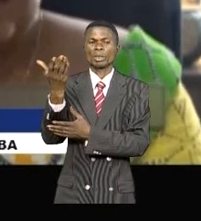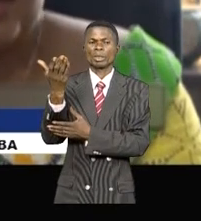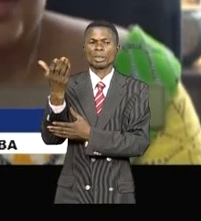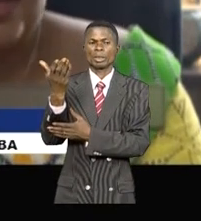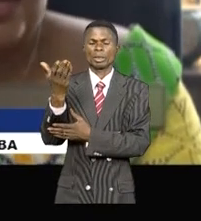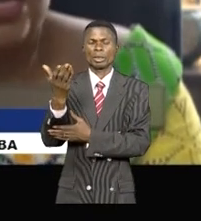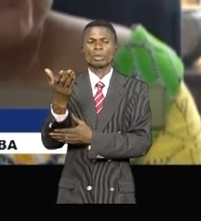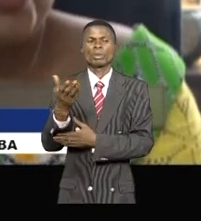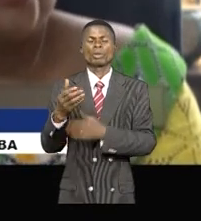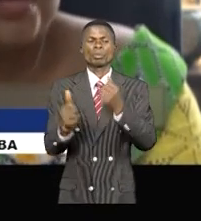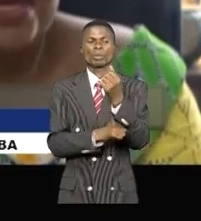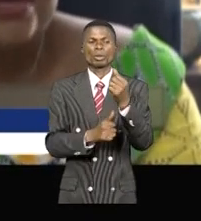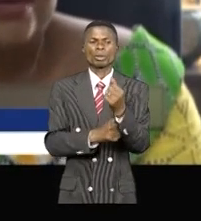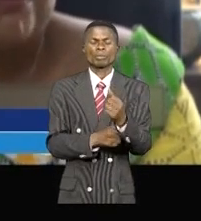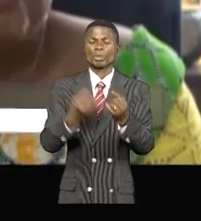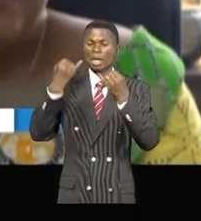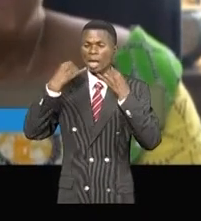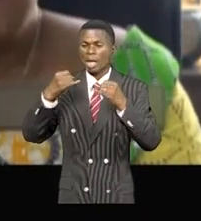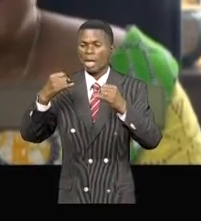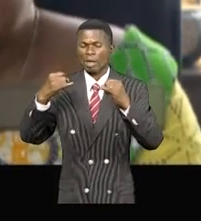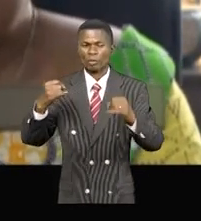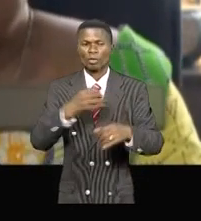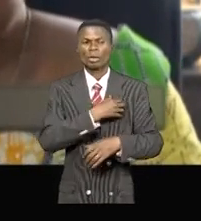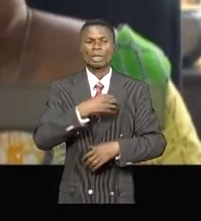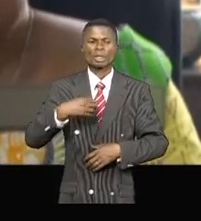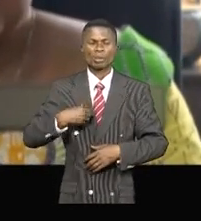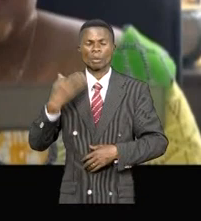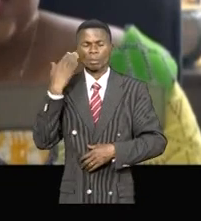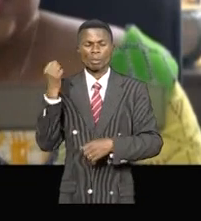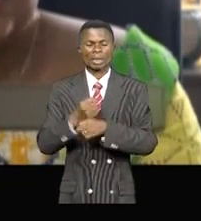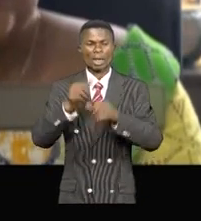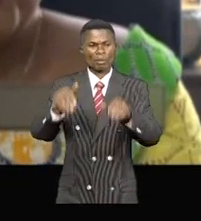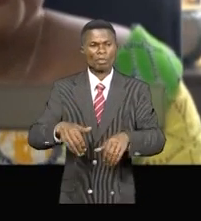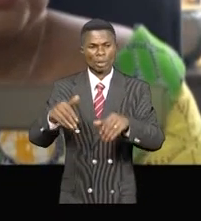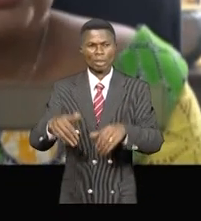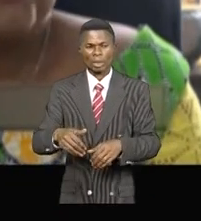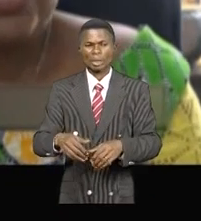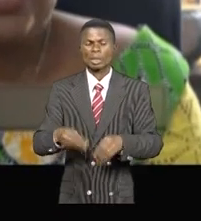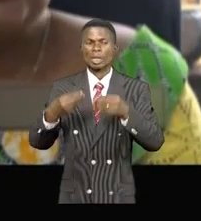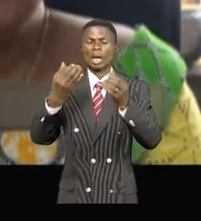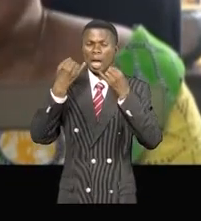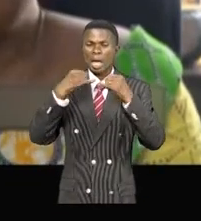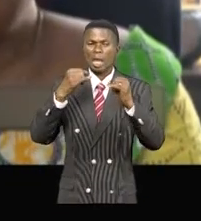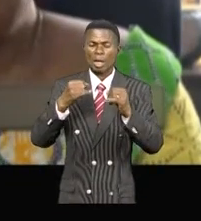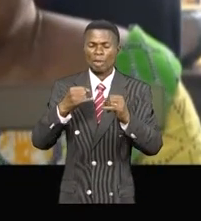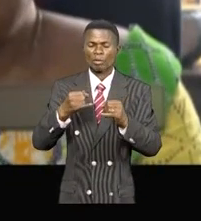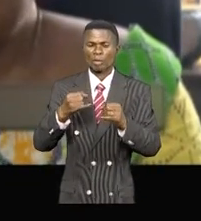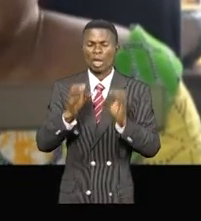fermiers. Les fermiers, pas par complaisance, les fermiers qui devraient